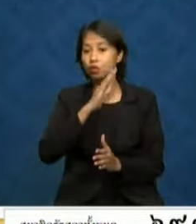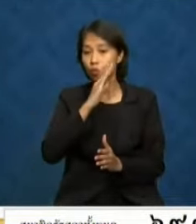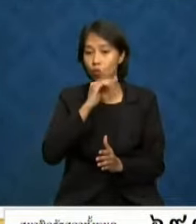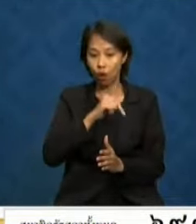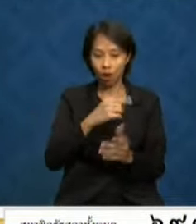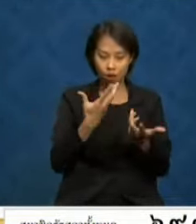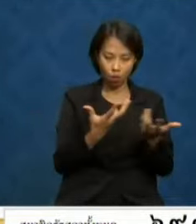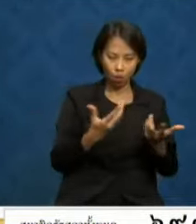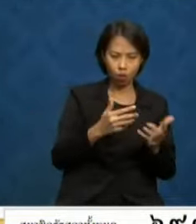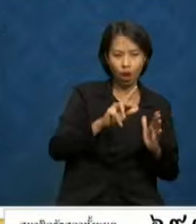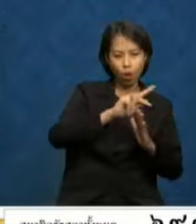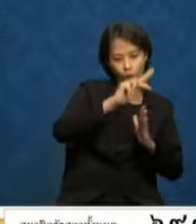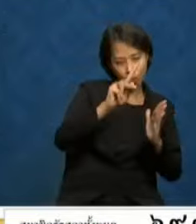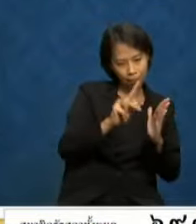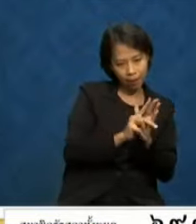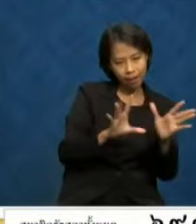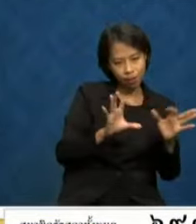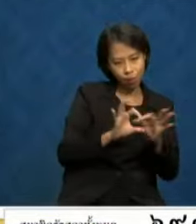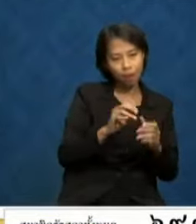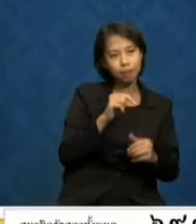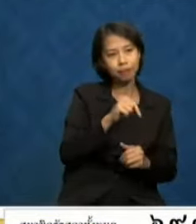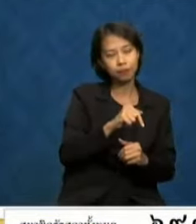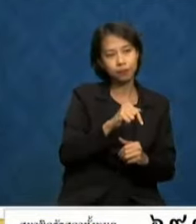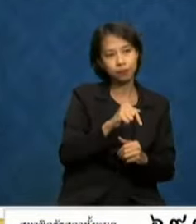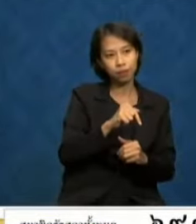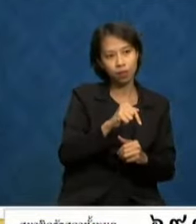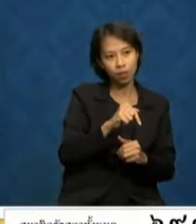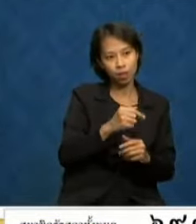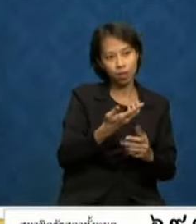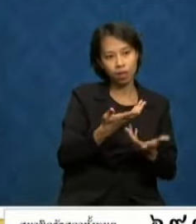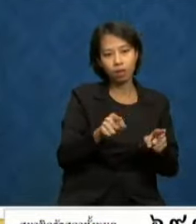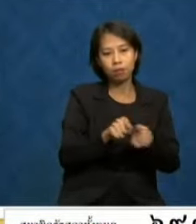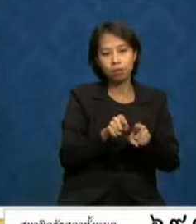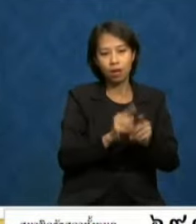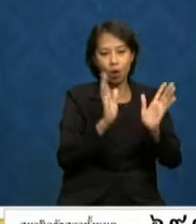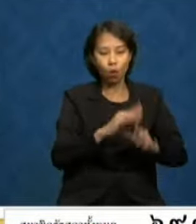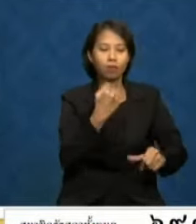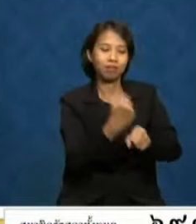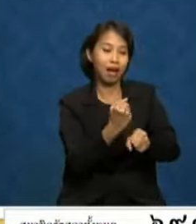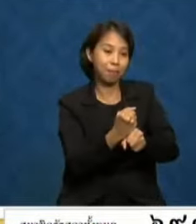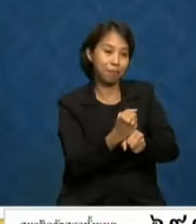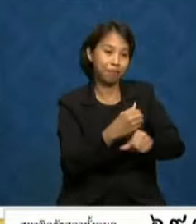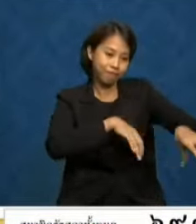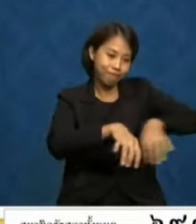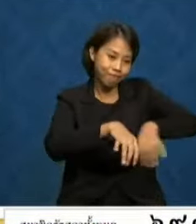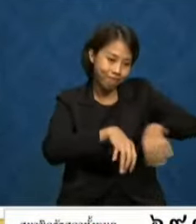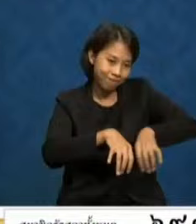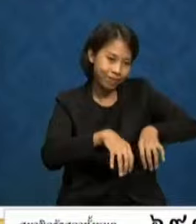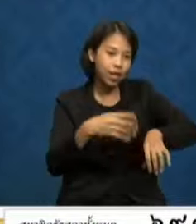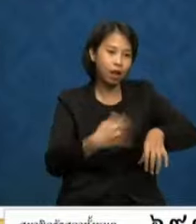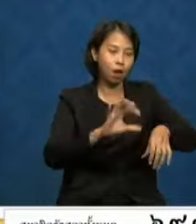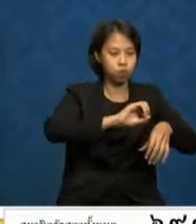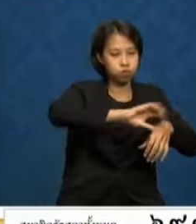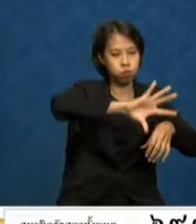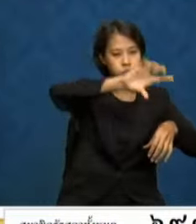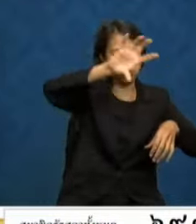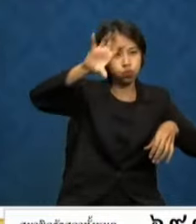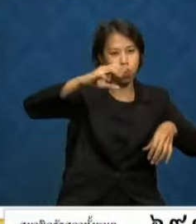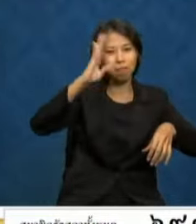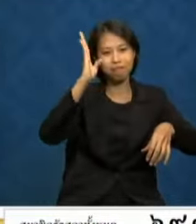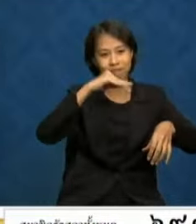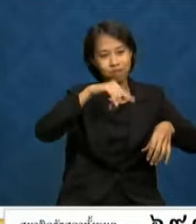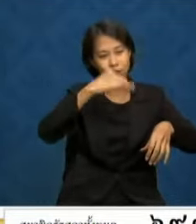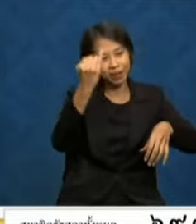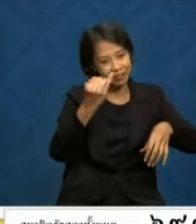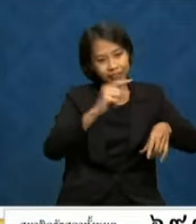ประเทศเราไม่มีกฎหมายในการที่จะเก็บหรือจัดการกับผู้ผลิตที่ปล่อยแก๊สเรือนกระจกในระดับสูงเทียบเท่ากับที่